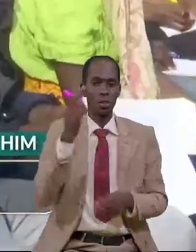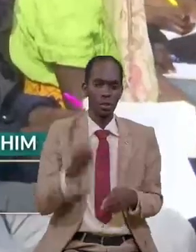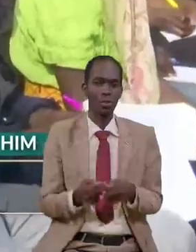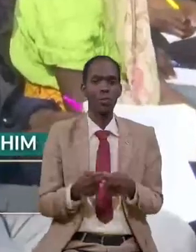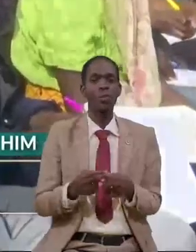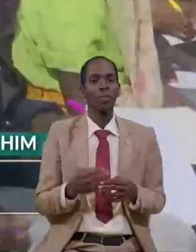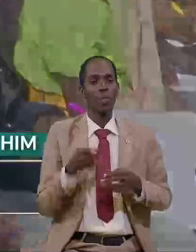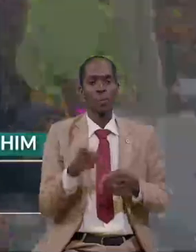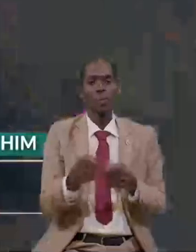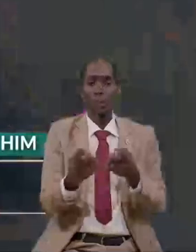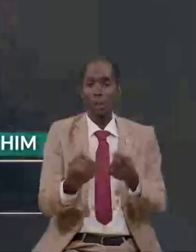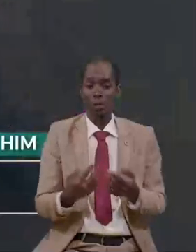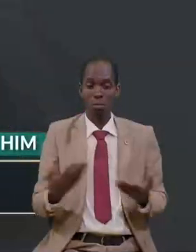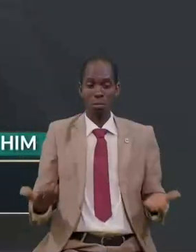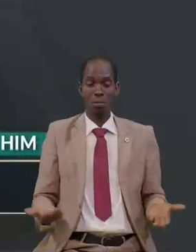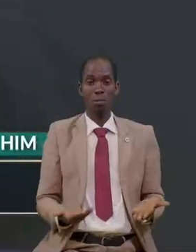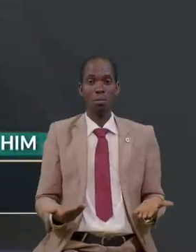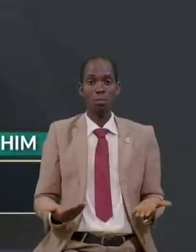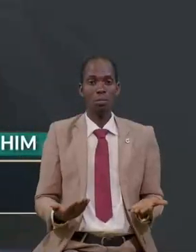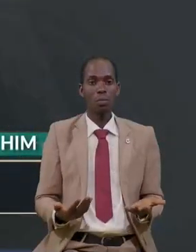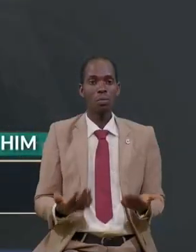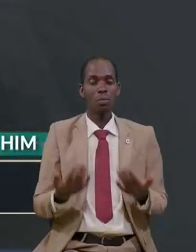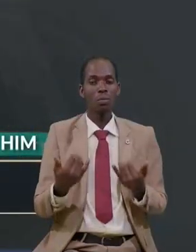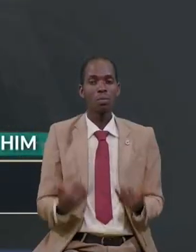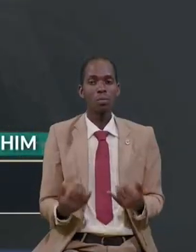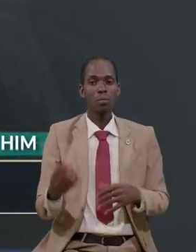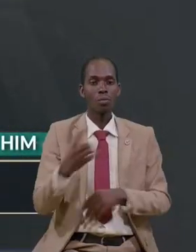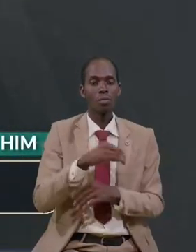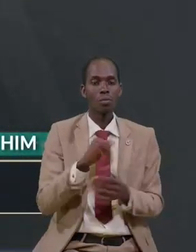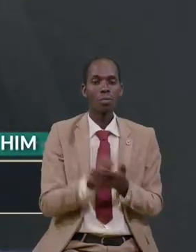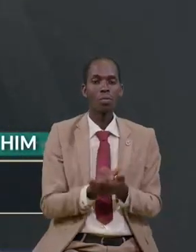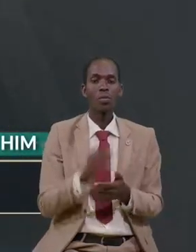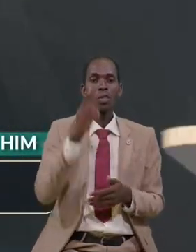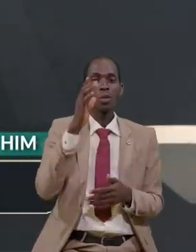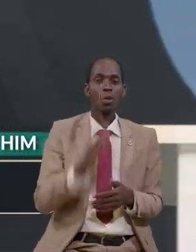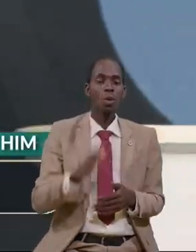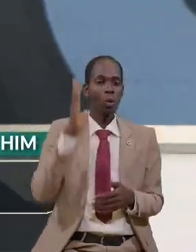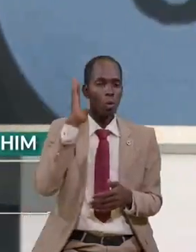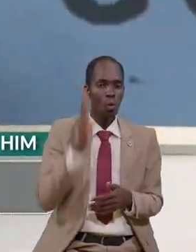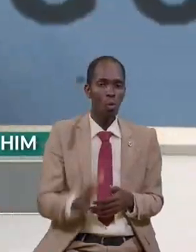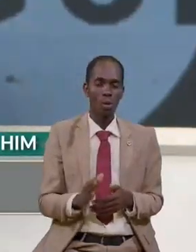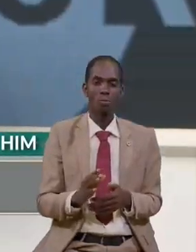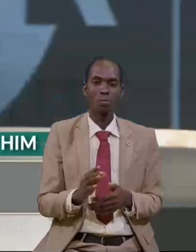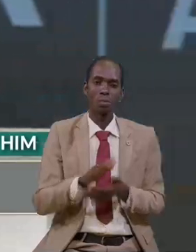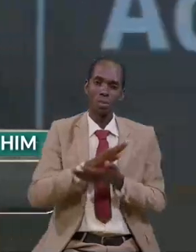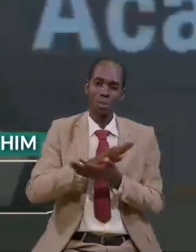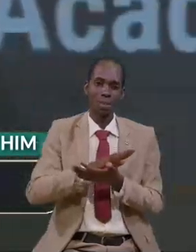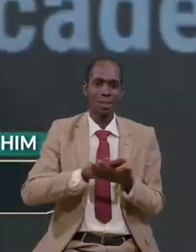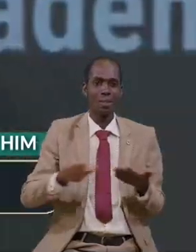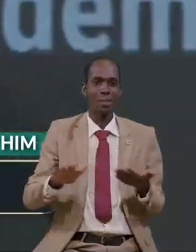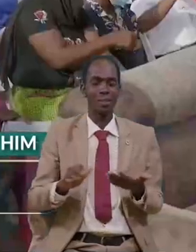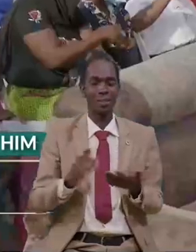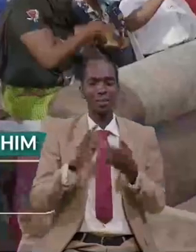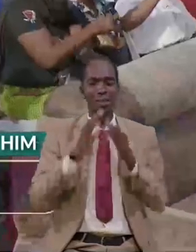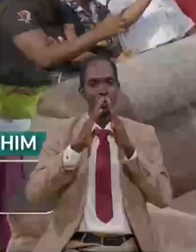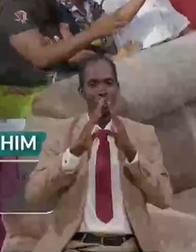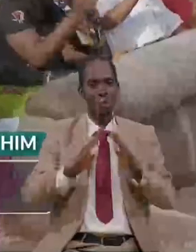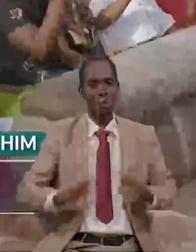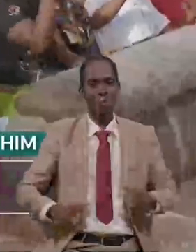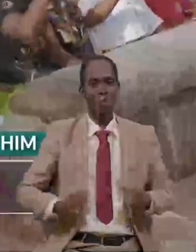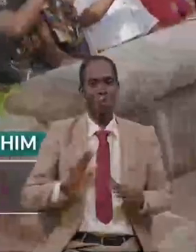Tu es venu aujourd'hui pour que Dieu puisse distiller ta vie. J'attendais un bon